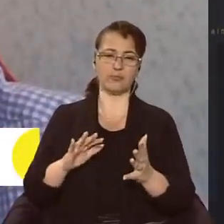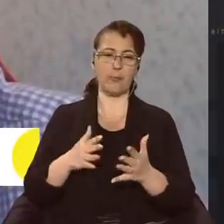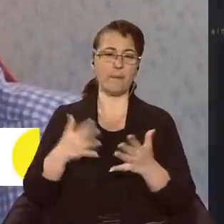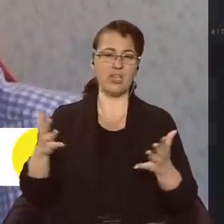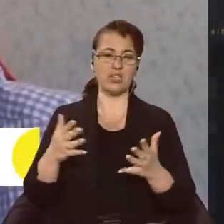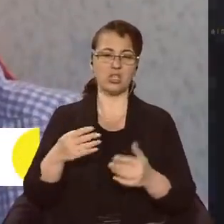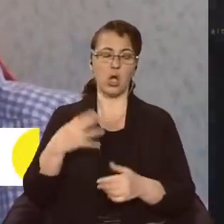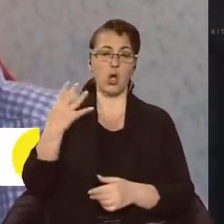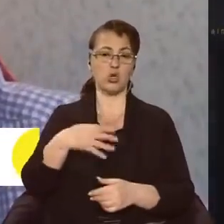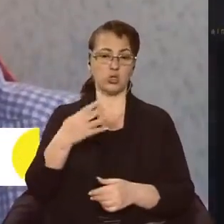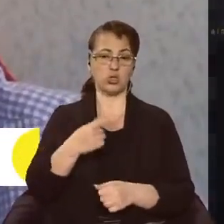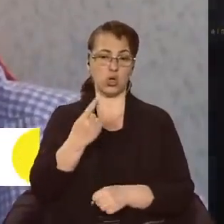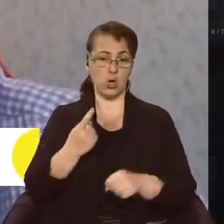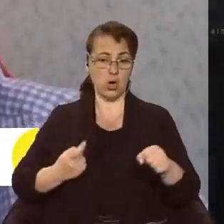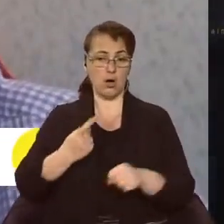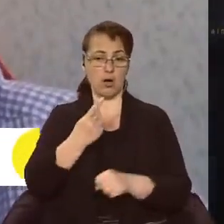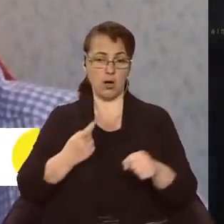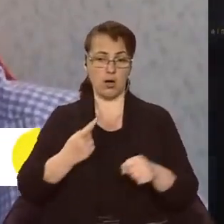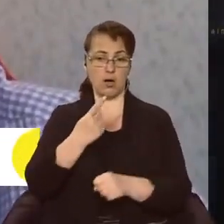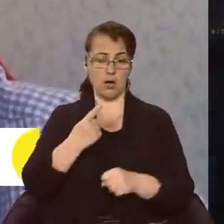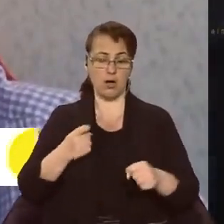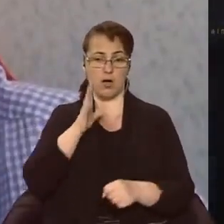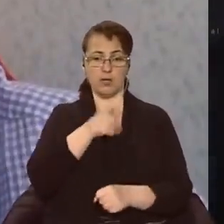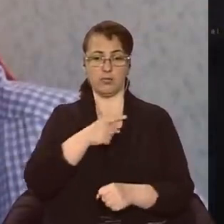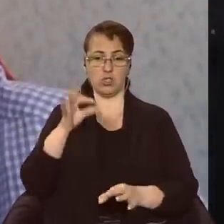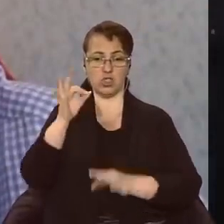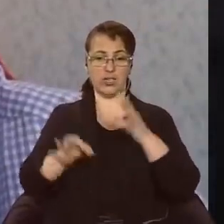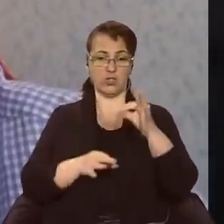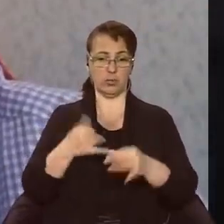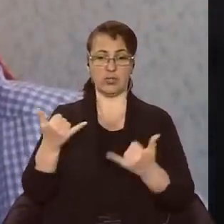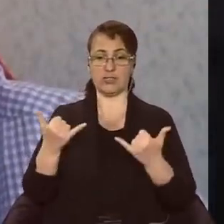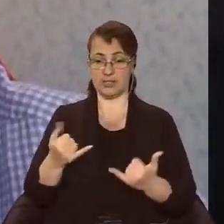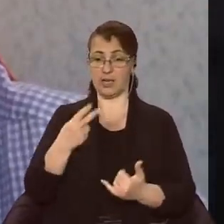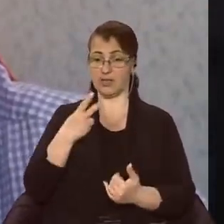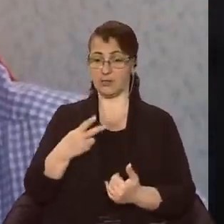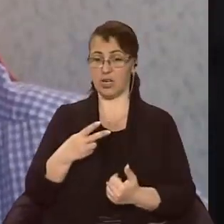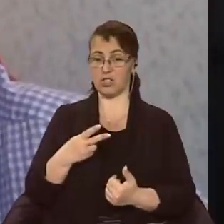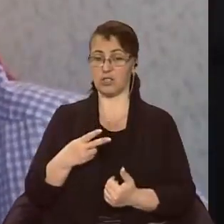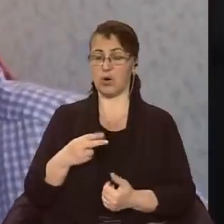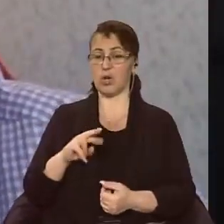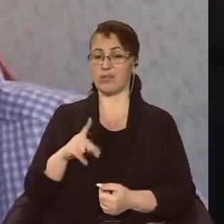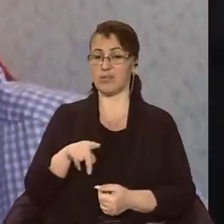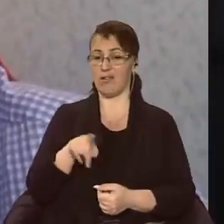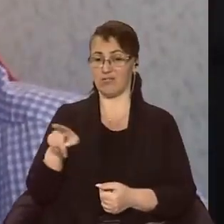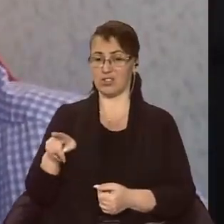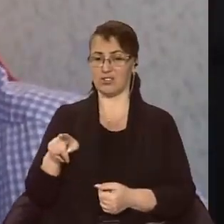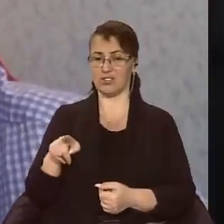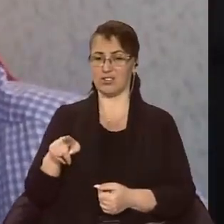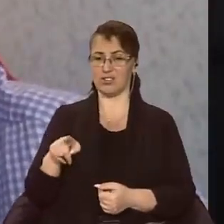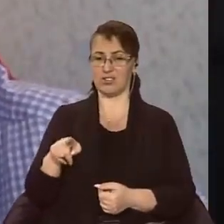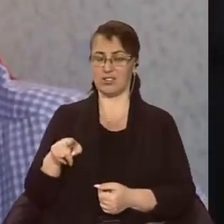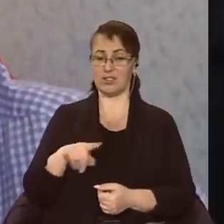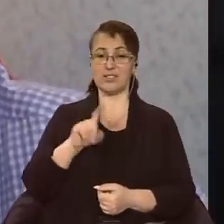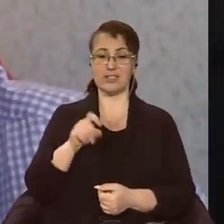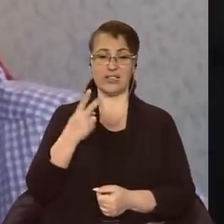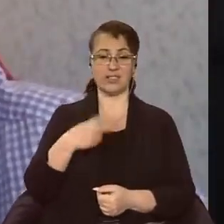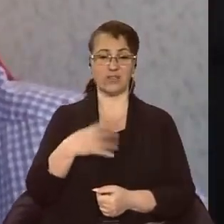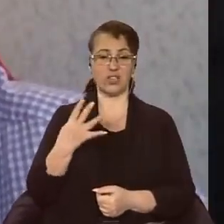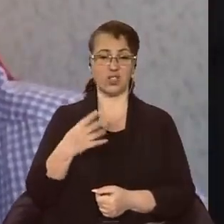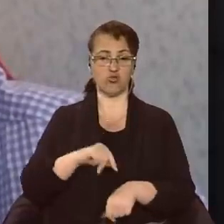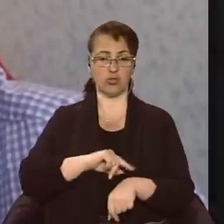ракетних пусків за добу. Зараз ми бачимо, як вони за 24 години